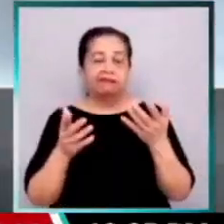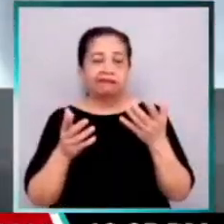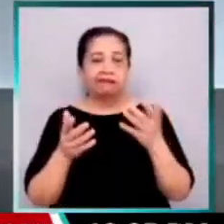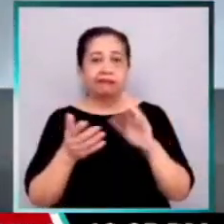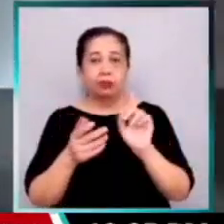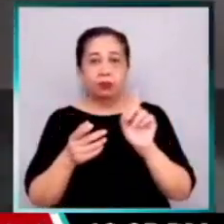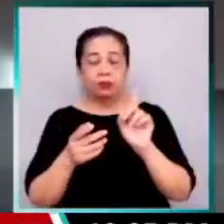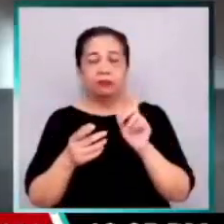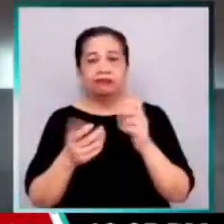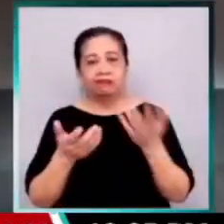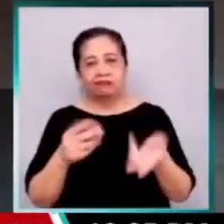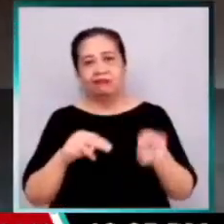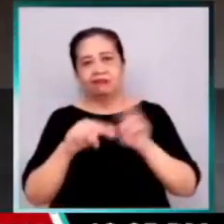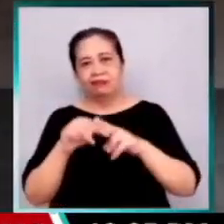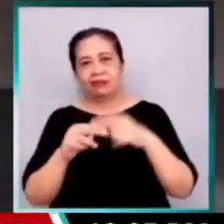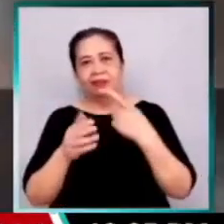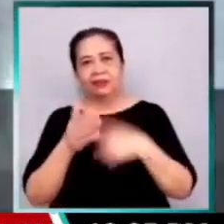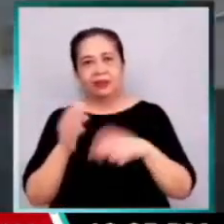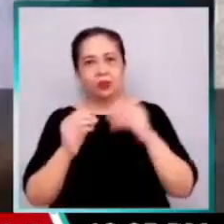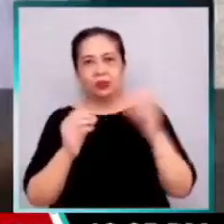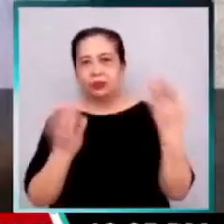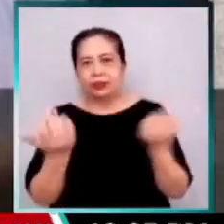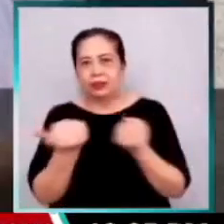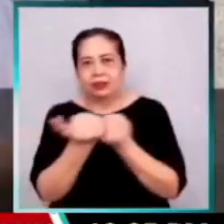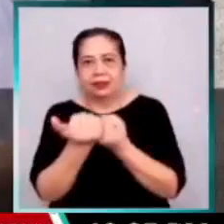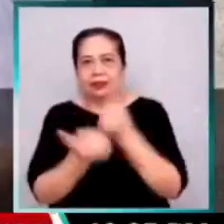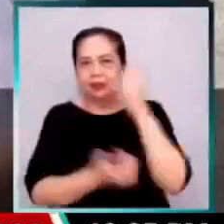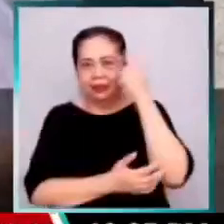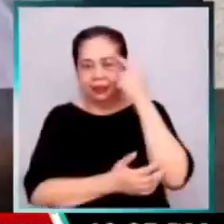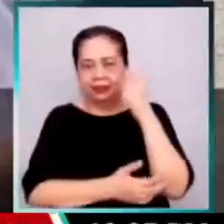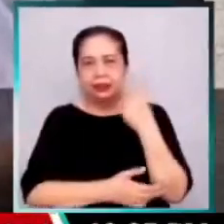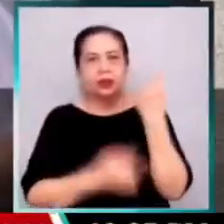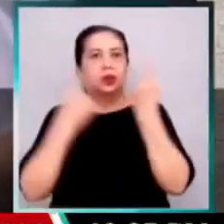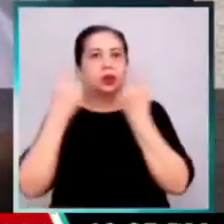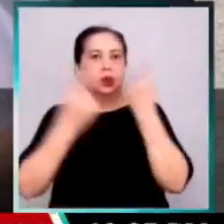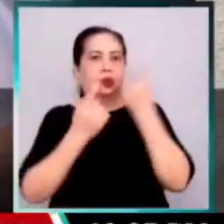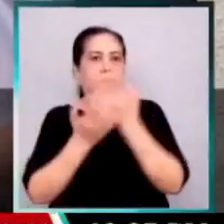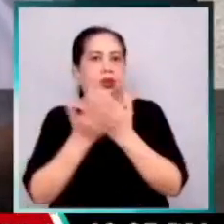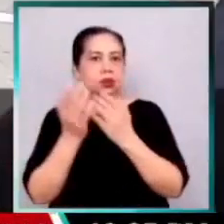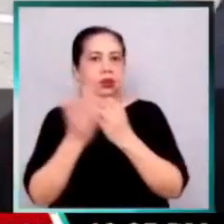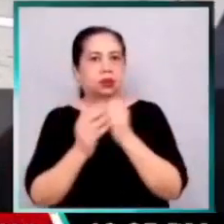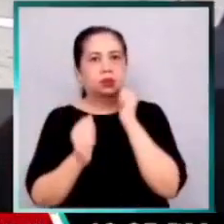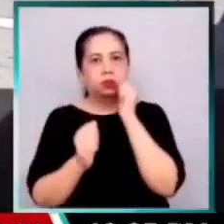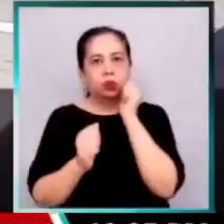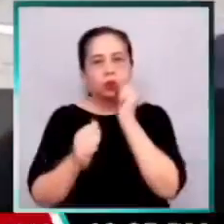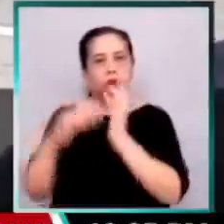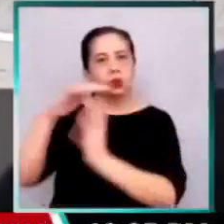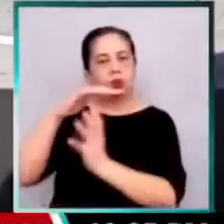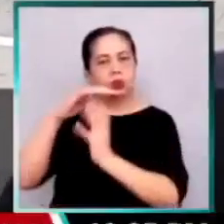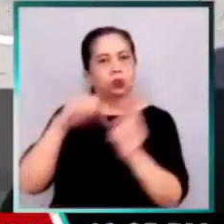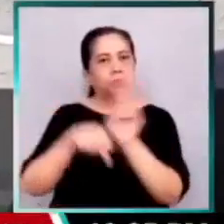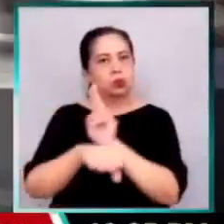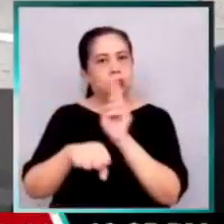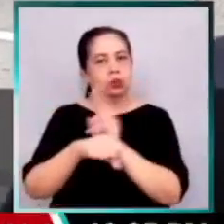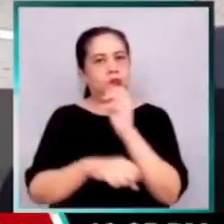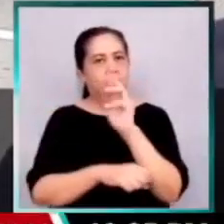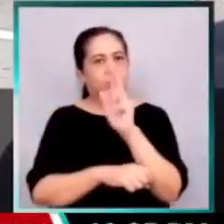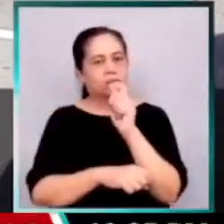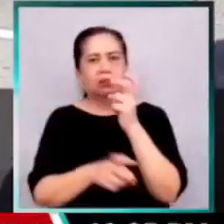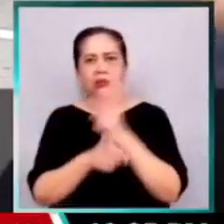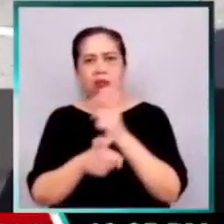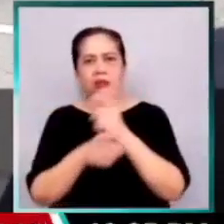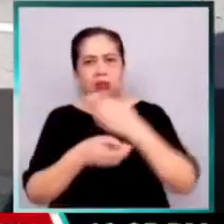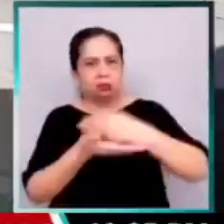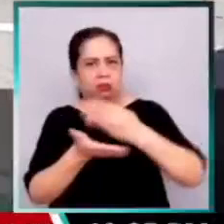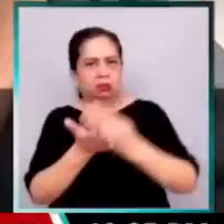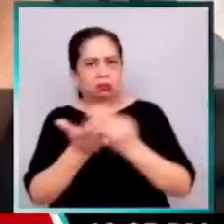pamasahe dahil wala na ngang subsidiya. Nag-aalala rito ang ilang tumatangkilik sa MRT. Mahirap daw kasing mag-budget ngayon mataas ang